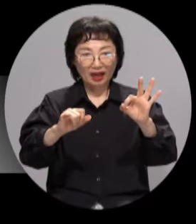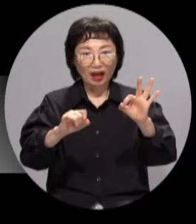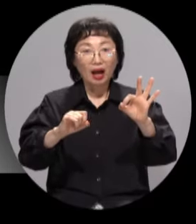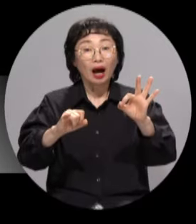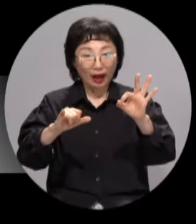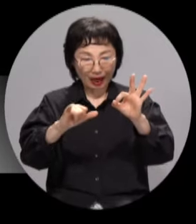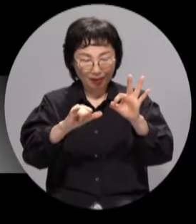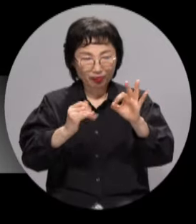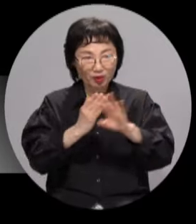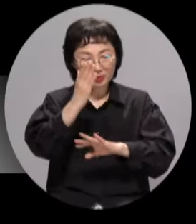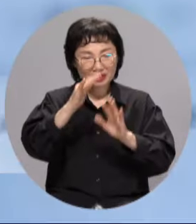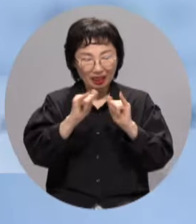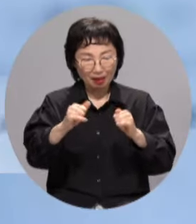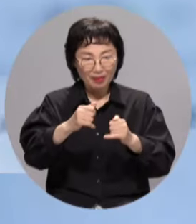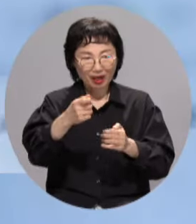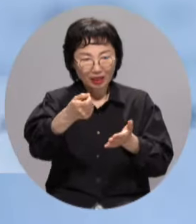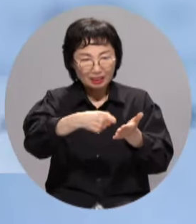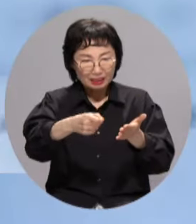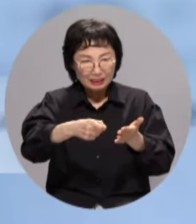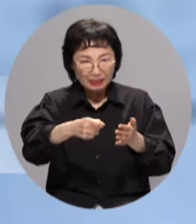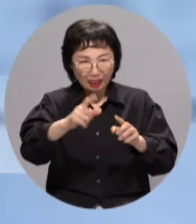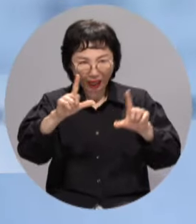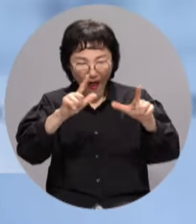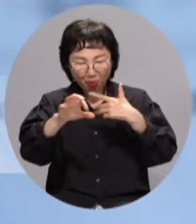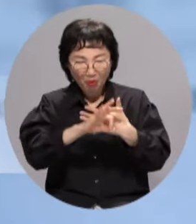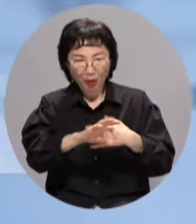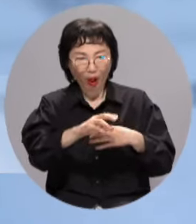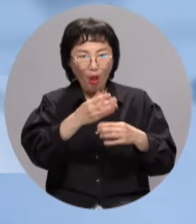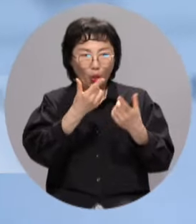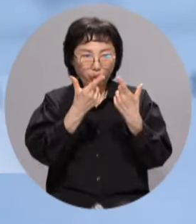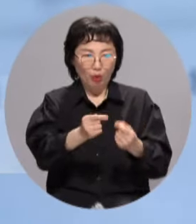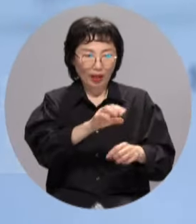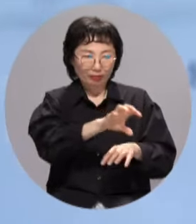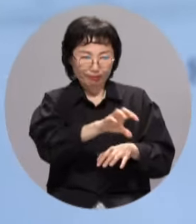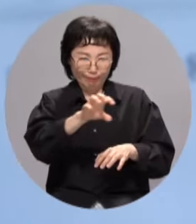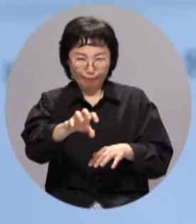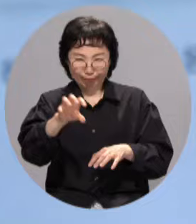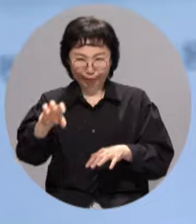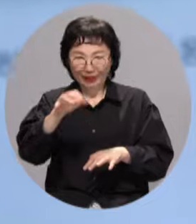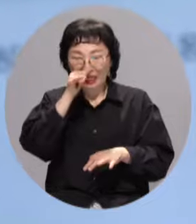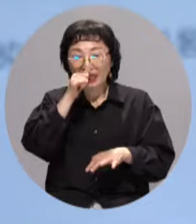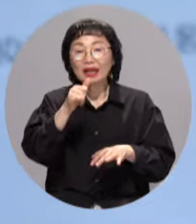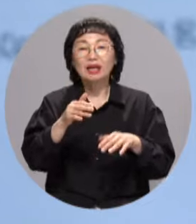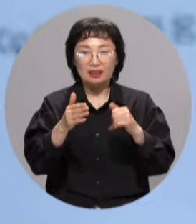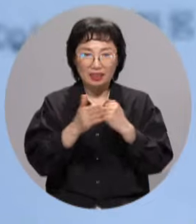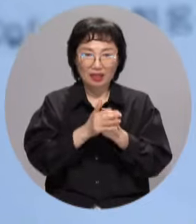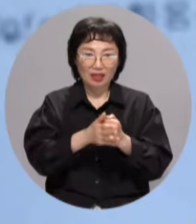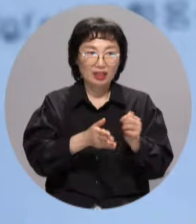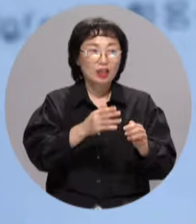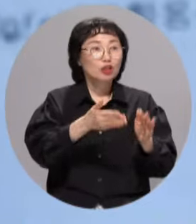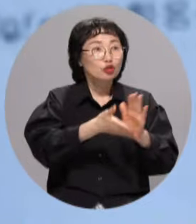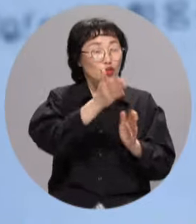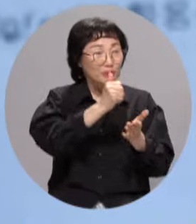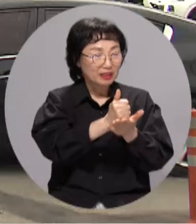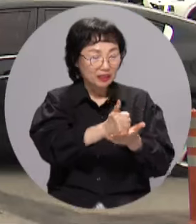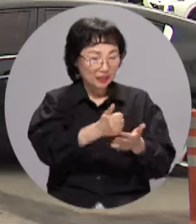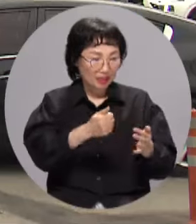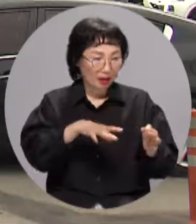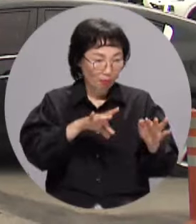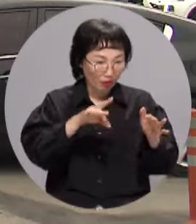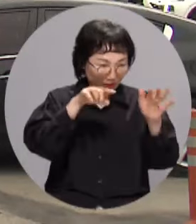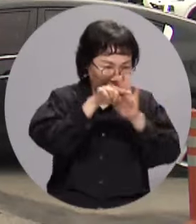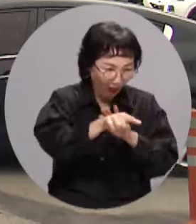유사한 글씨체로 작성되는가 하면 지자체 직원의 확인 서명이 주민들의 서명보다 먼저 작성돼 있기도 했습니다.